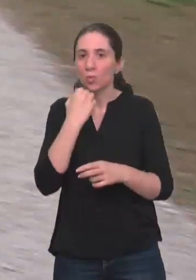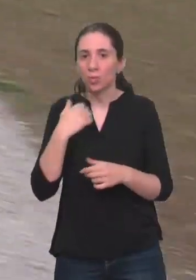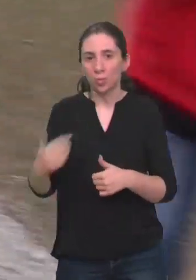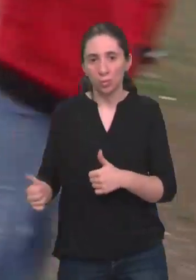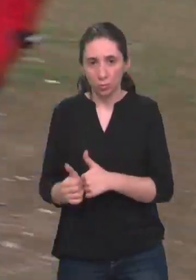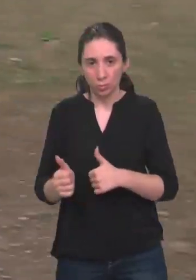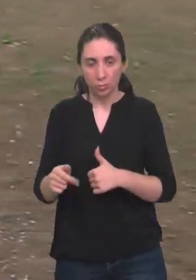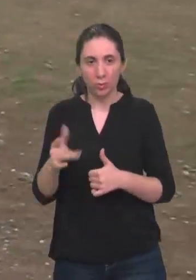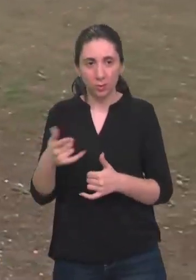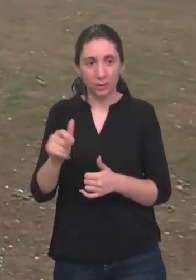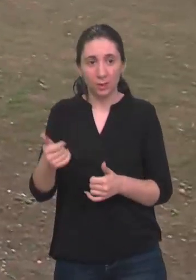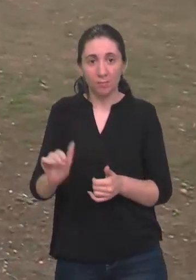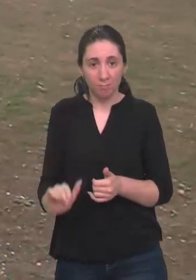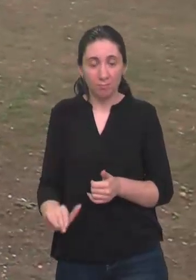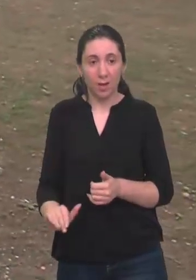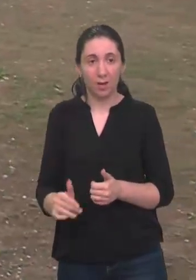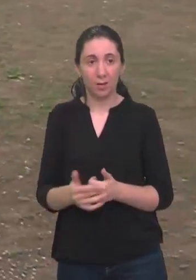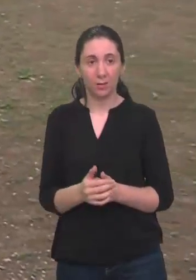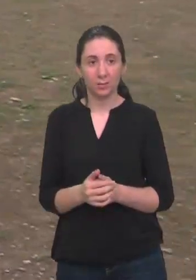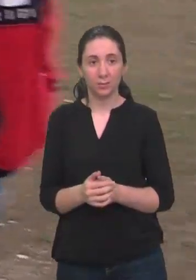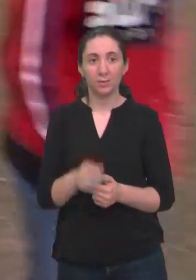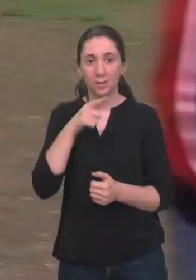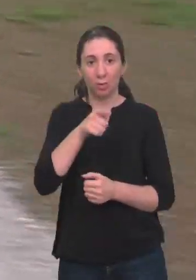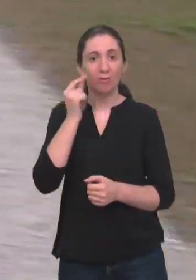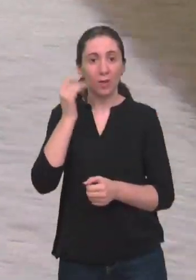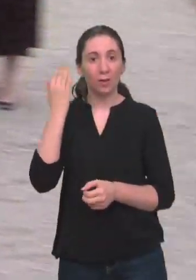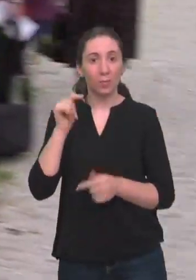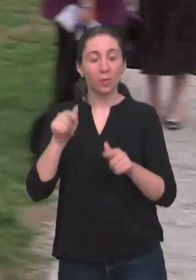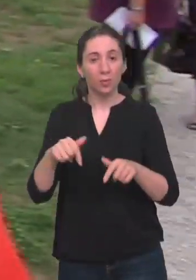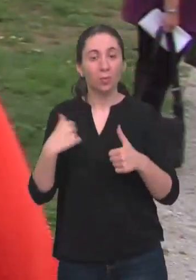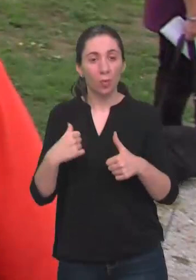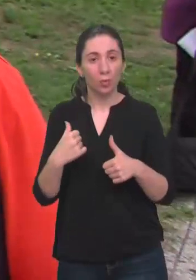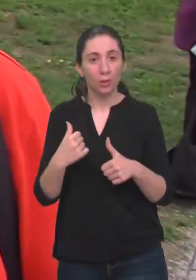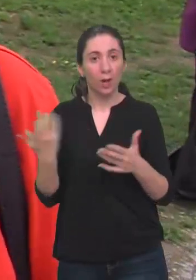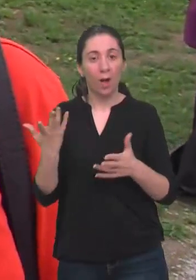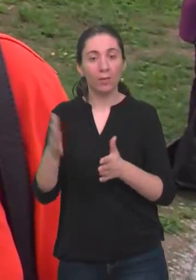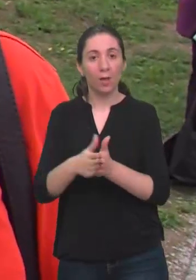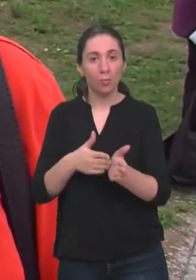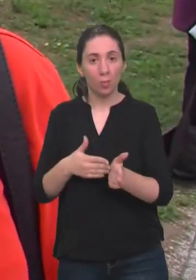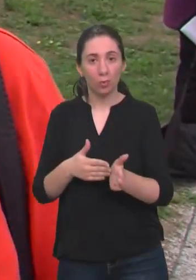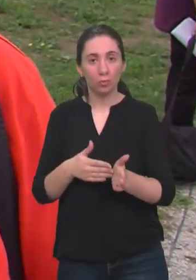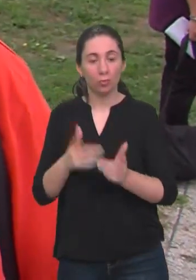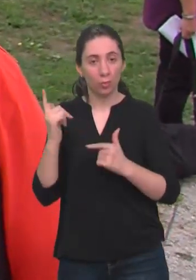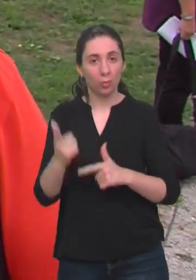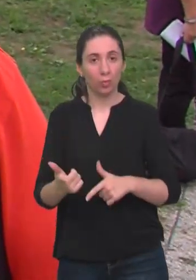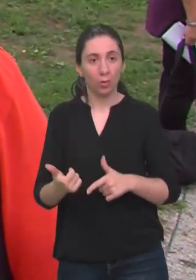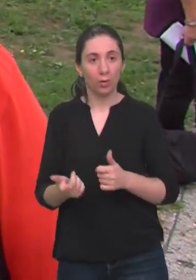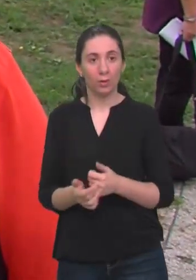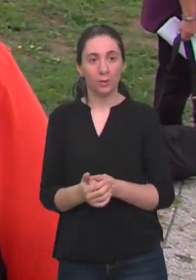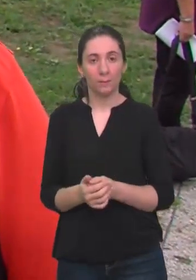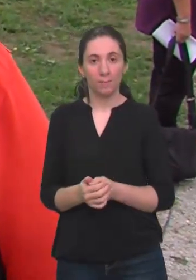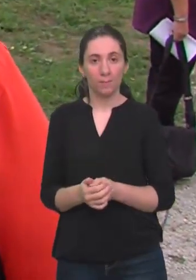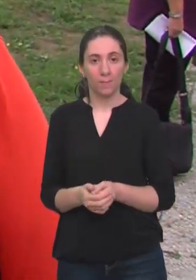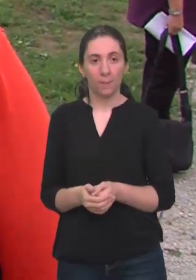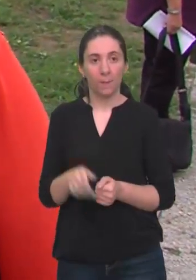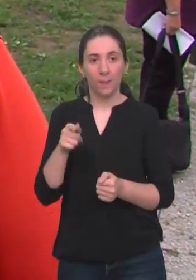je sad malenije, i njegov tata je bio tih godina kad je počeo rat, i tako da to